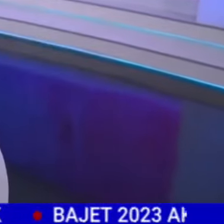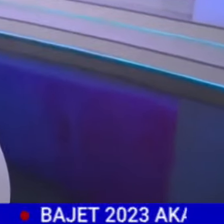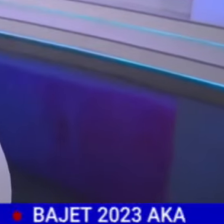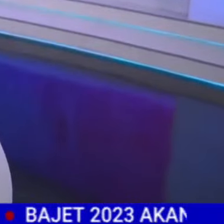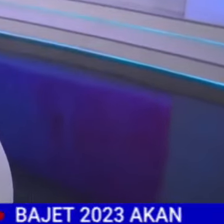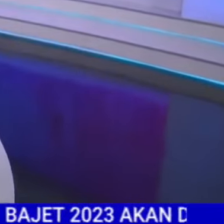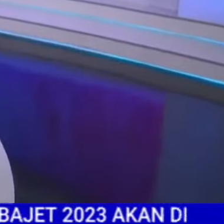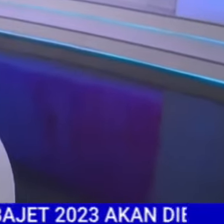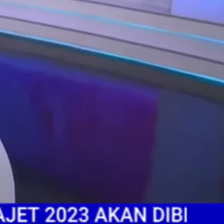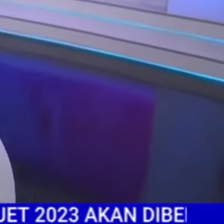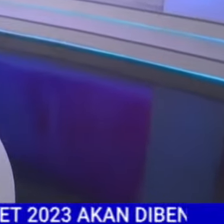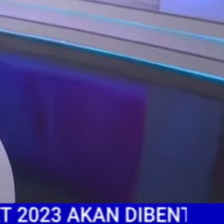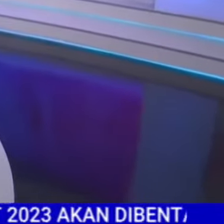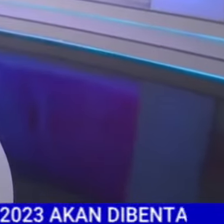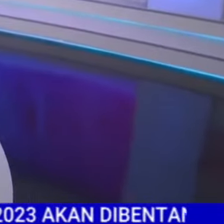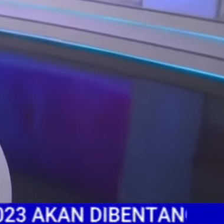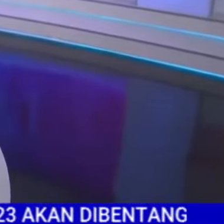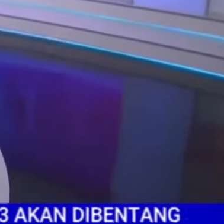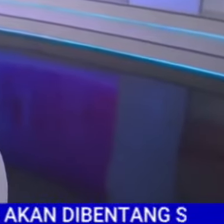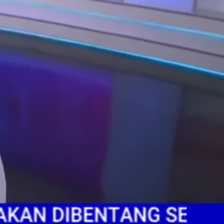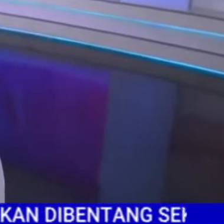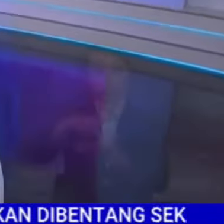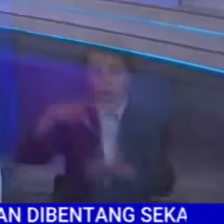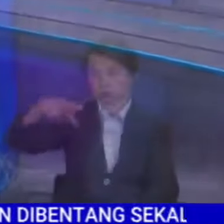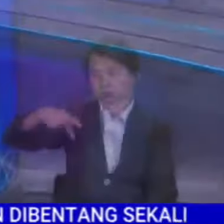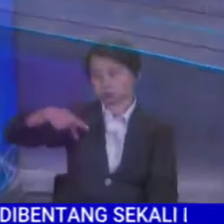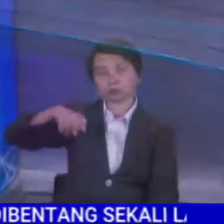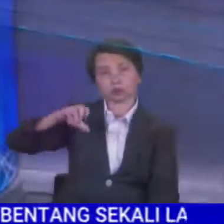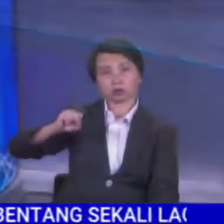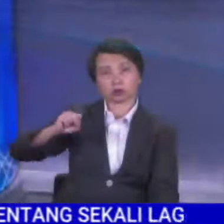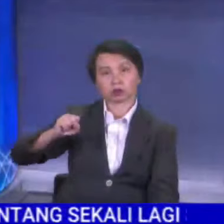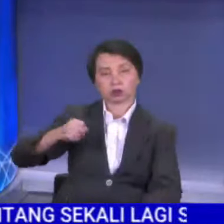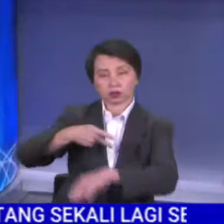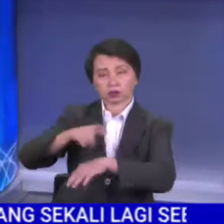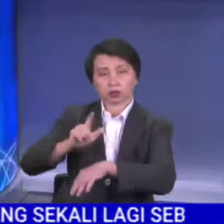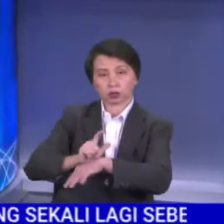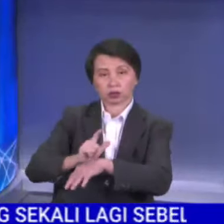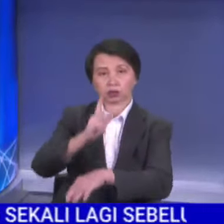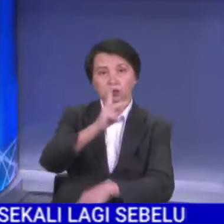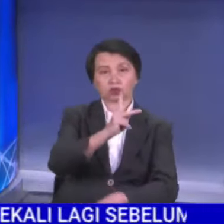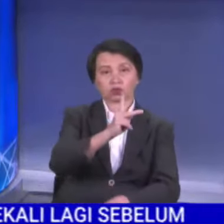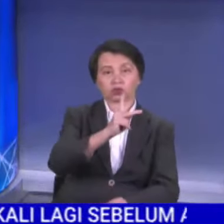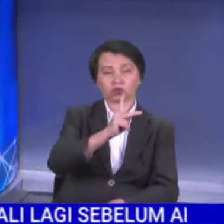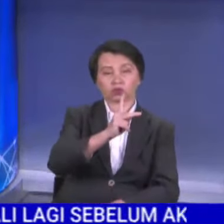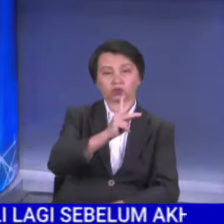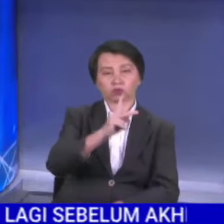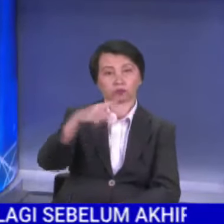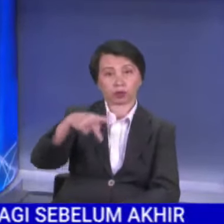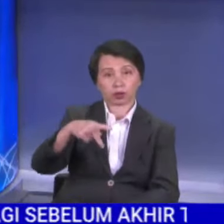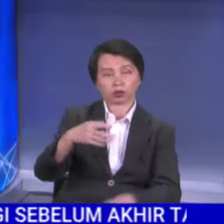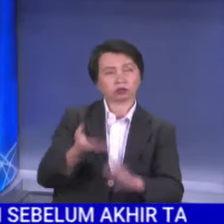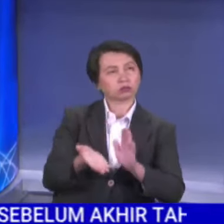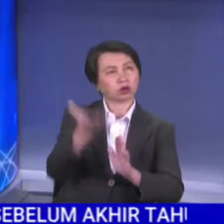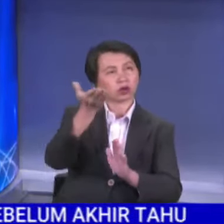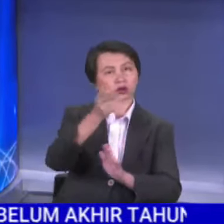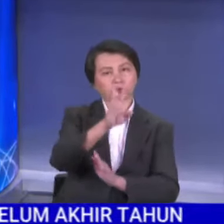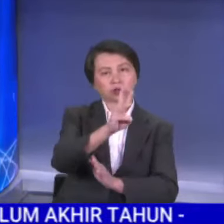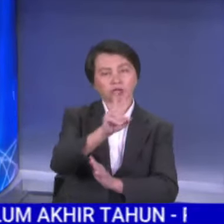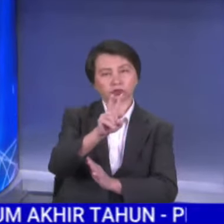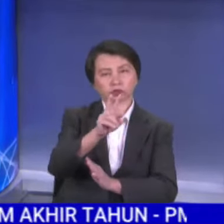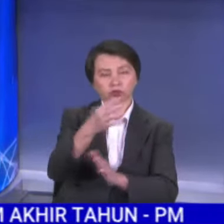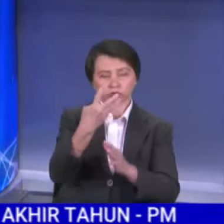Jumlah penduduk terjejas banjir di dua pusat pemindahan sementara PPS di Langkawi dan Kubang Pasu meningkat kepada 67 orang daripada